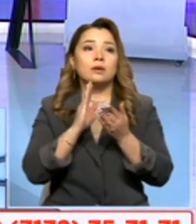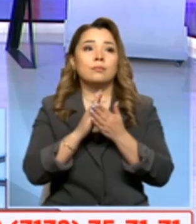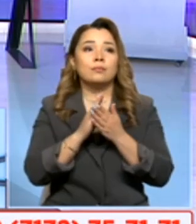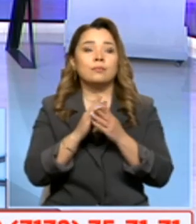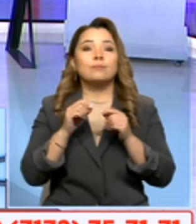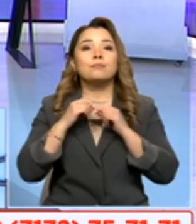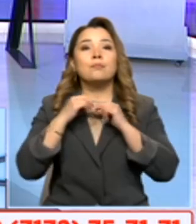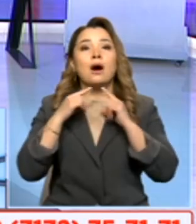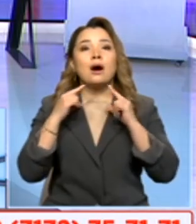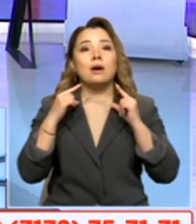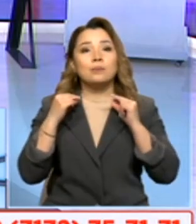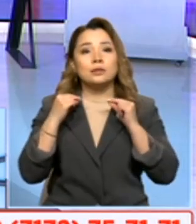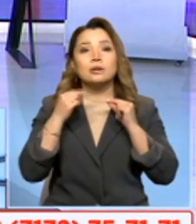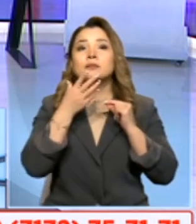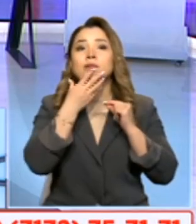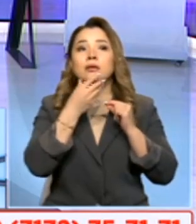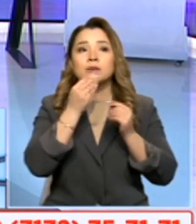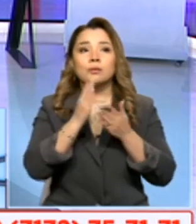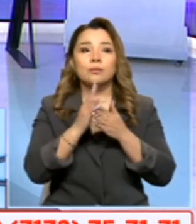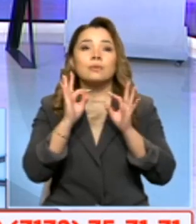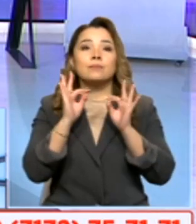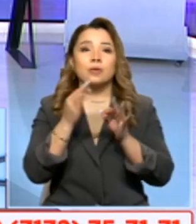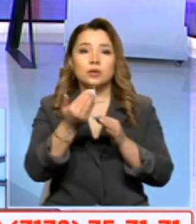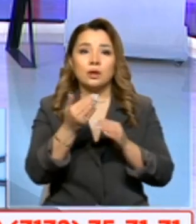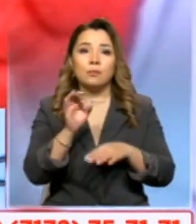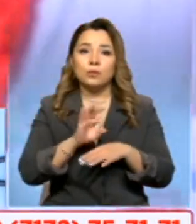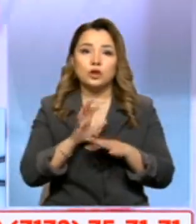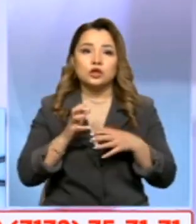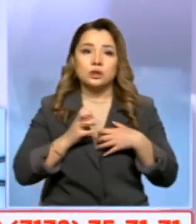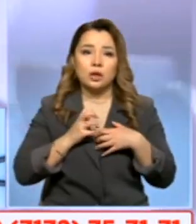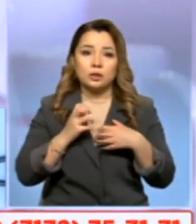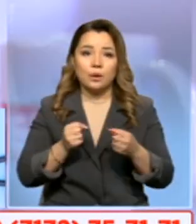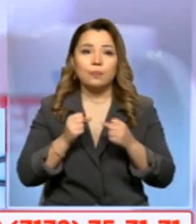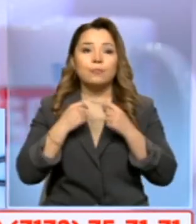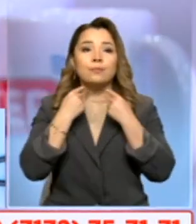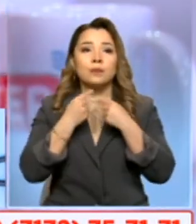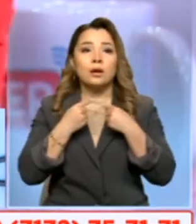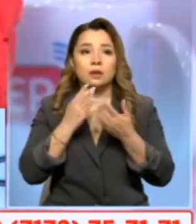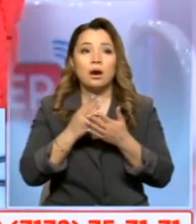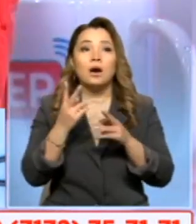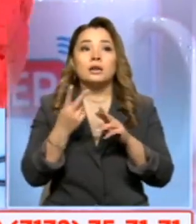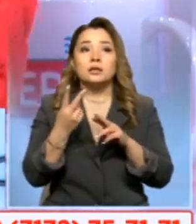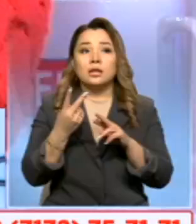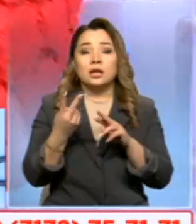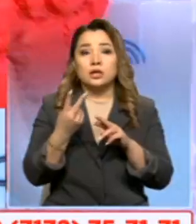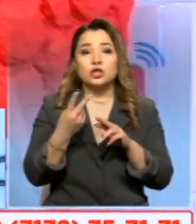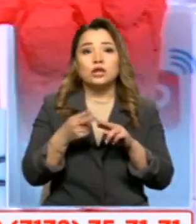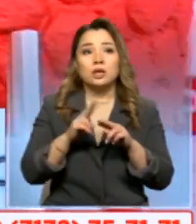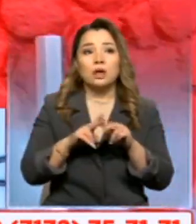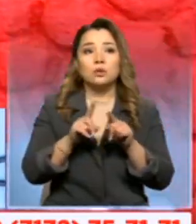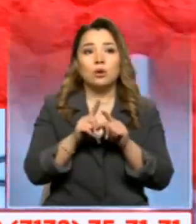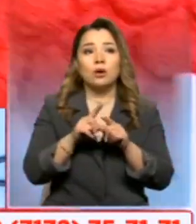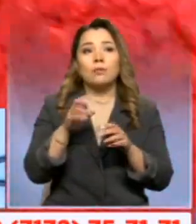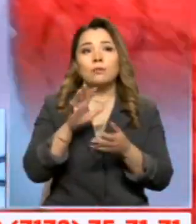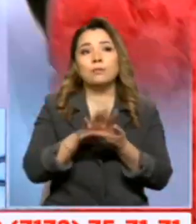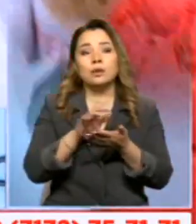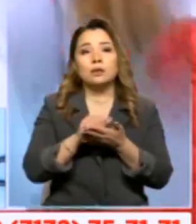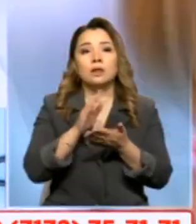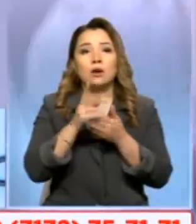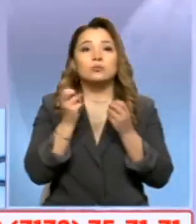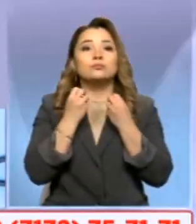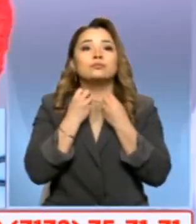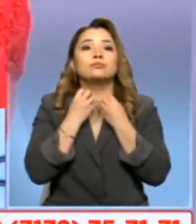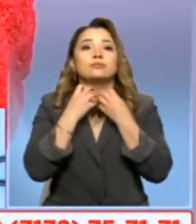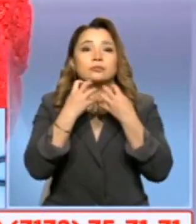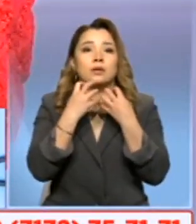бір бабочка секілді, әдемі прям былай тұр. Енді екіншісі, мына бұл жерде қалқанша безде ақауы бар. Міне бұл